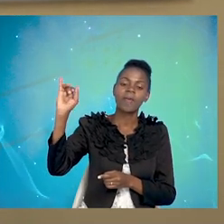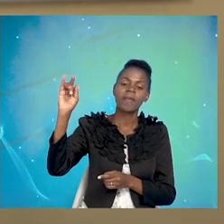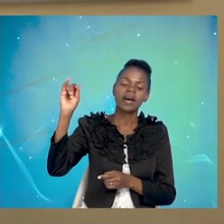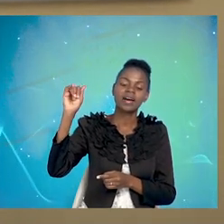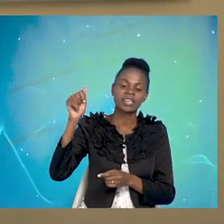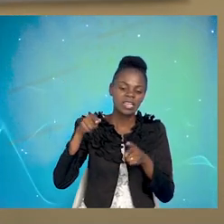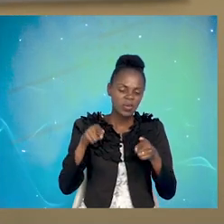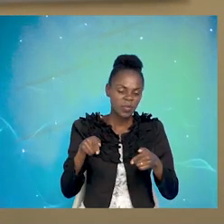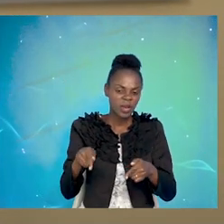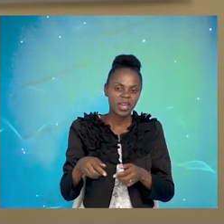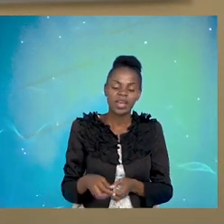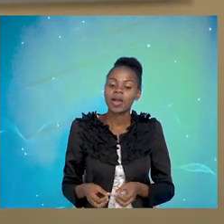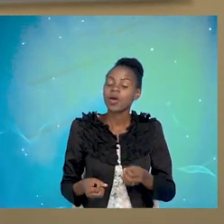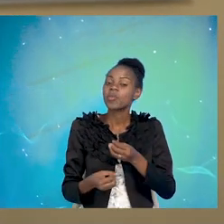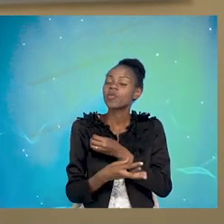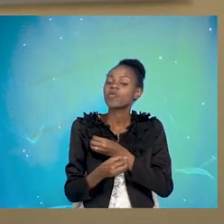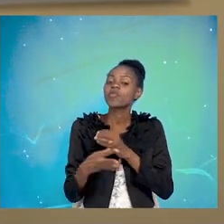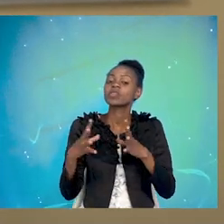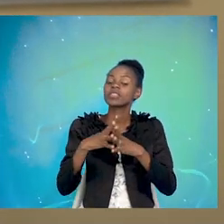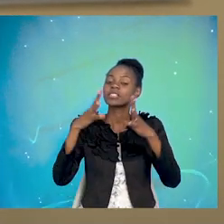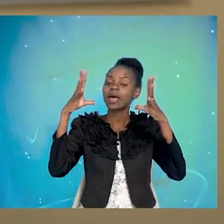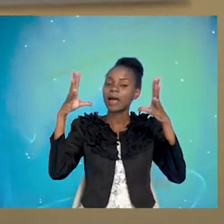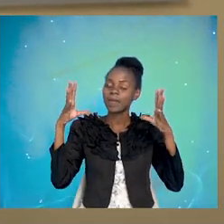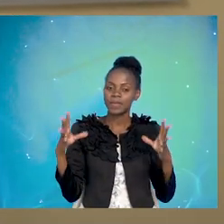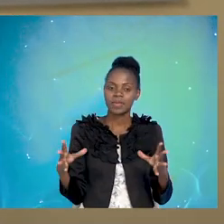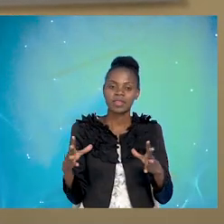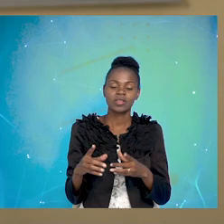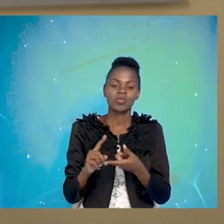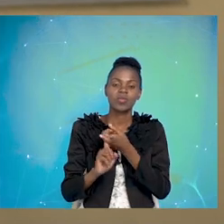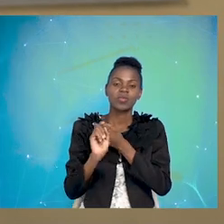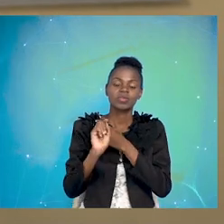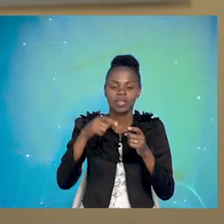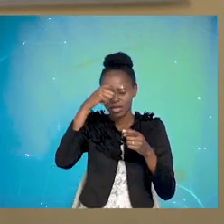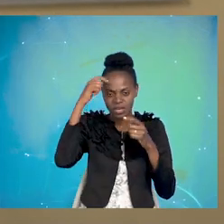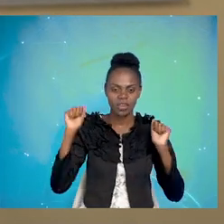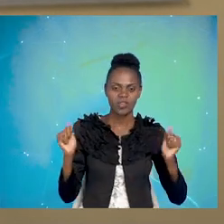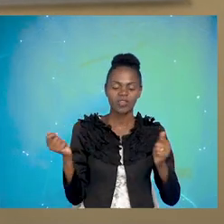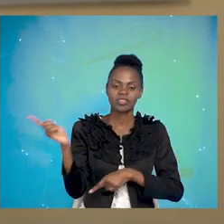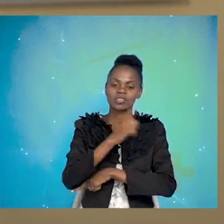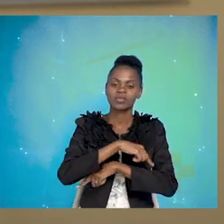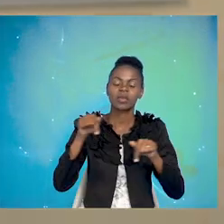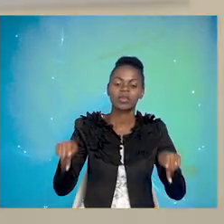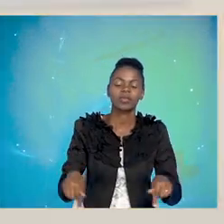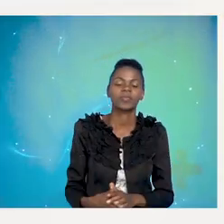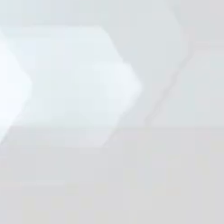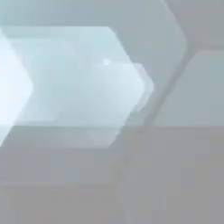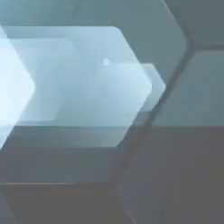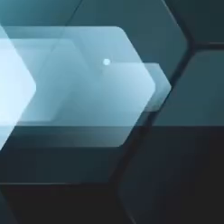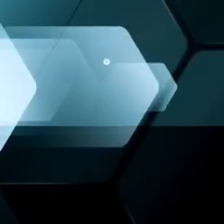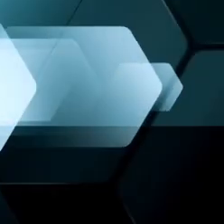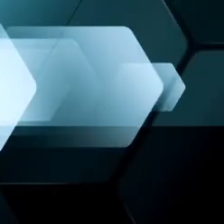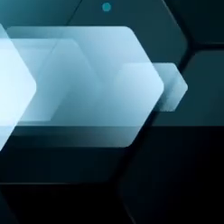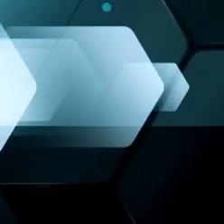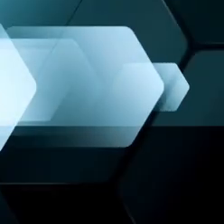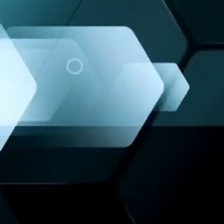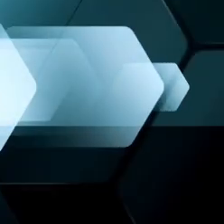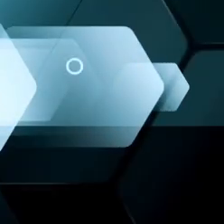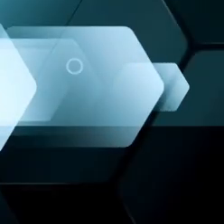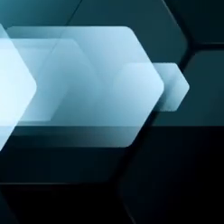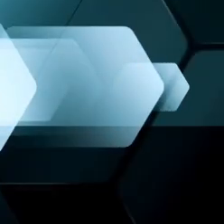Chiwamba emweyu ndithu andakatuloi amene akuti kambira zambiri zokhudza typhoid tsiku la lero